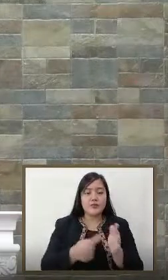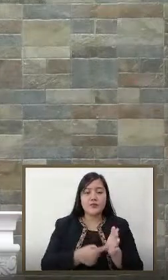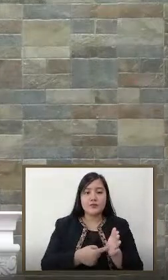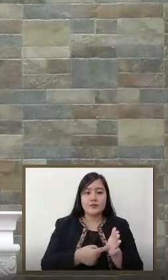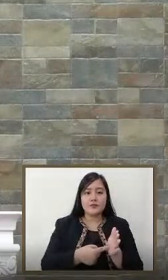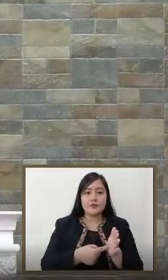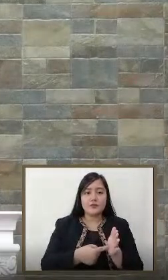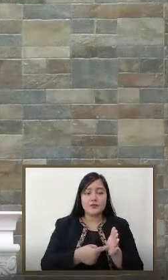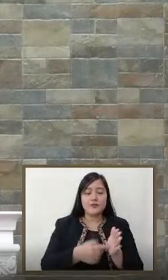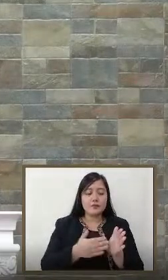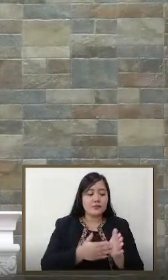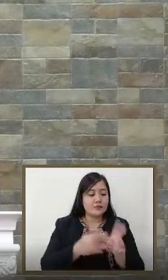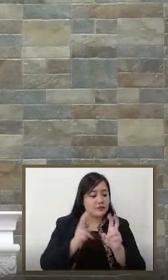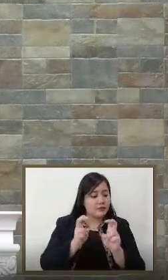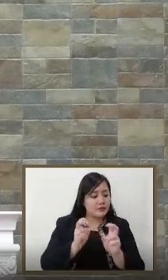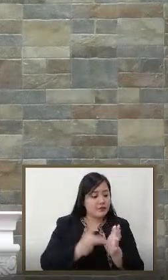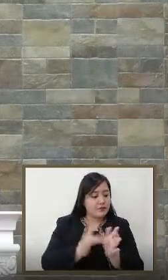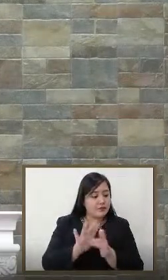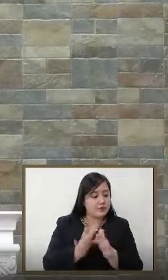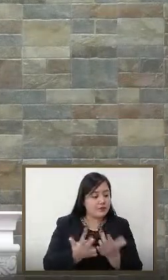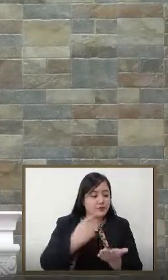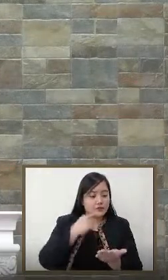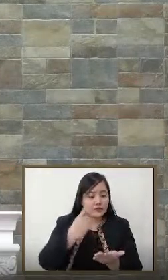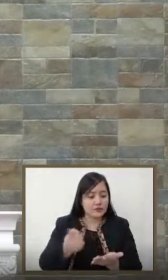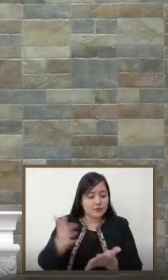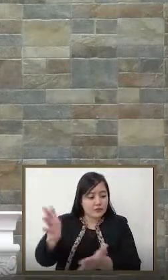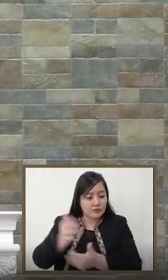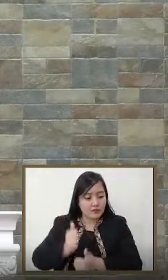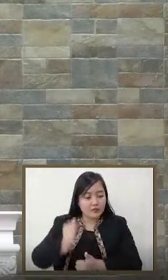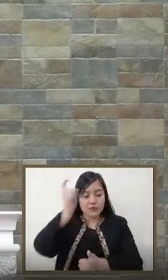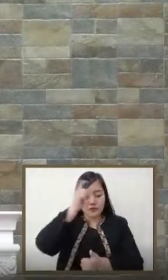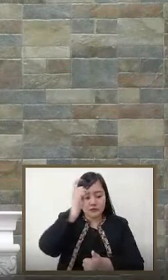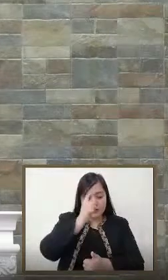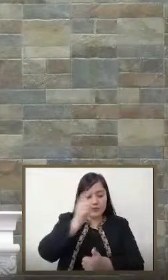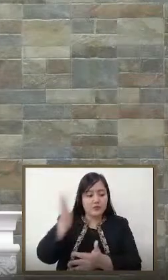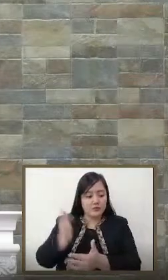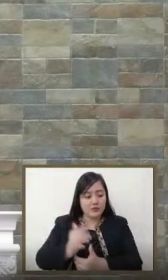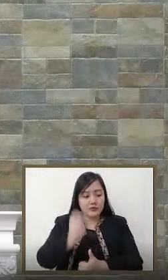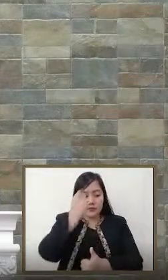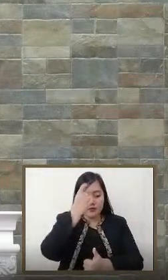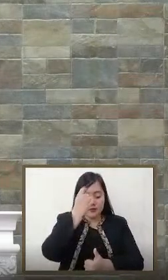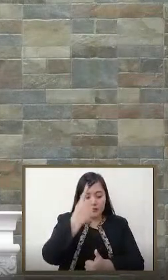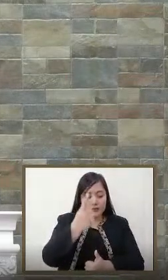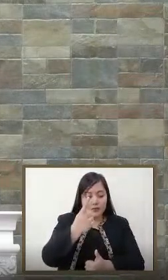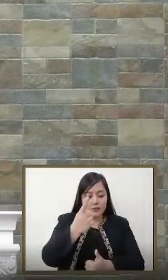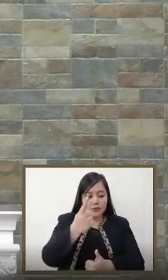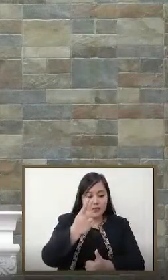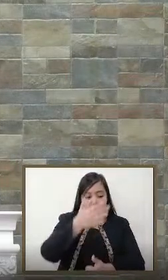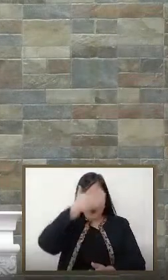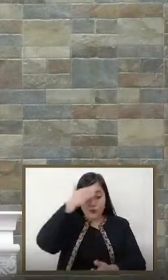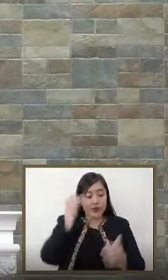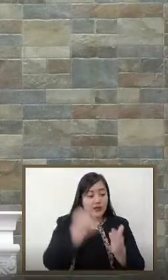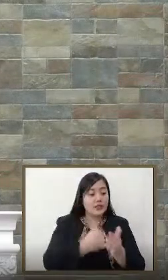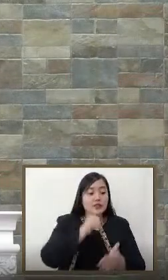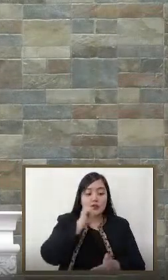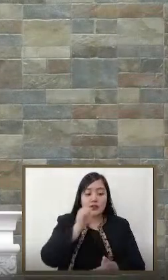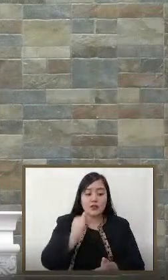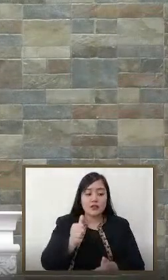get wisdom, get understanding, forget it not. That's the